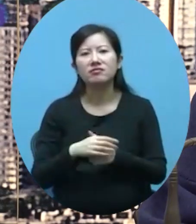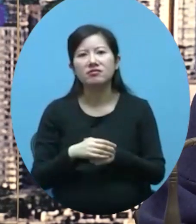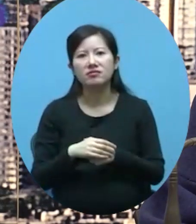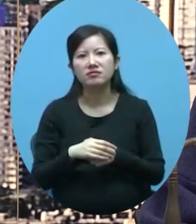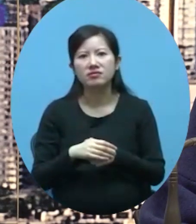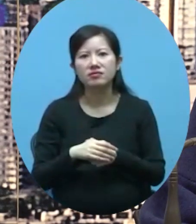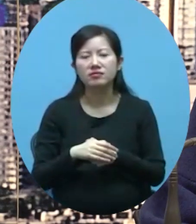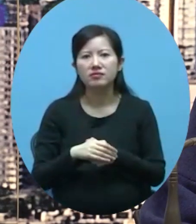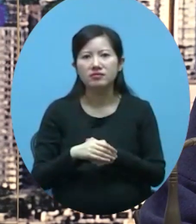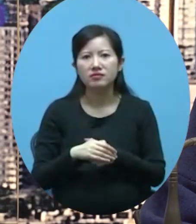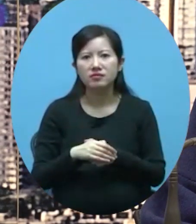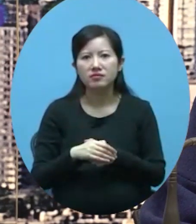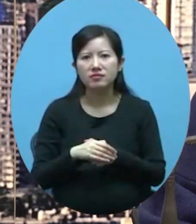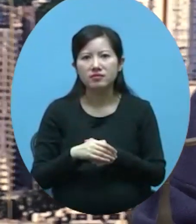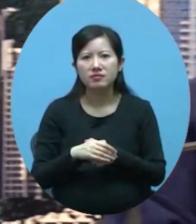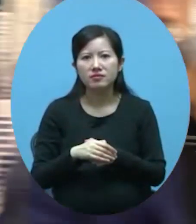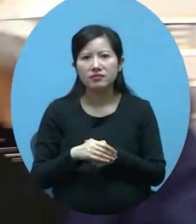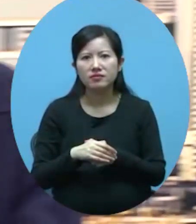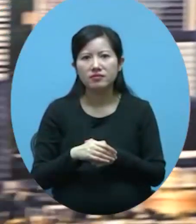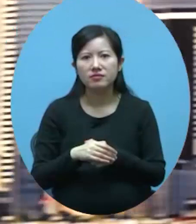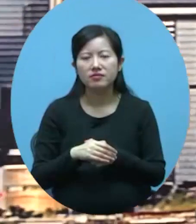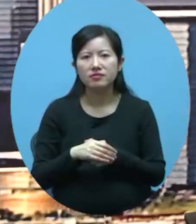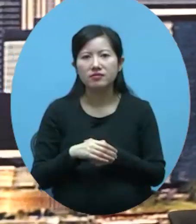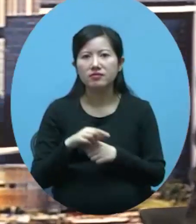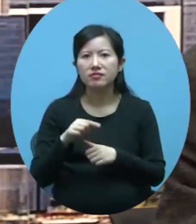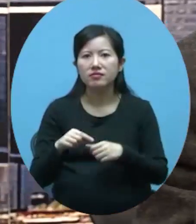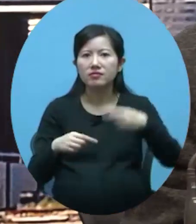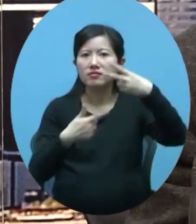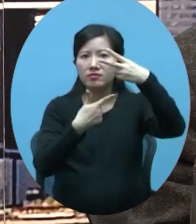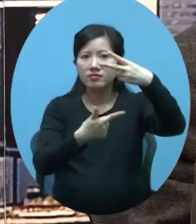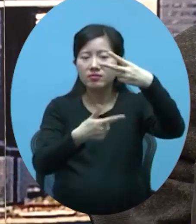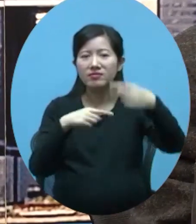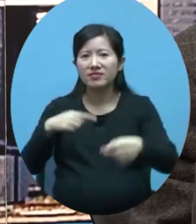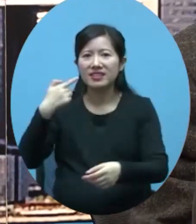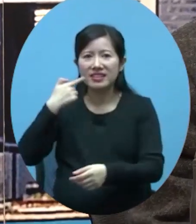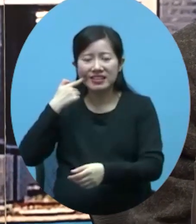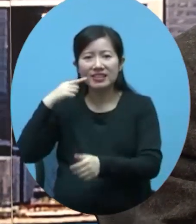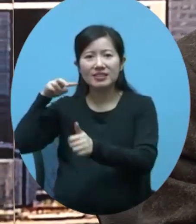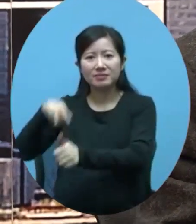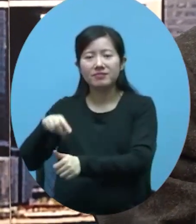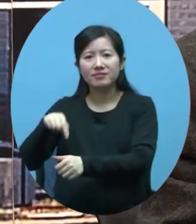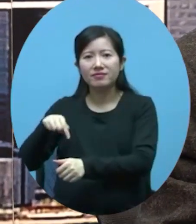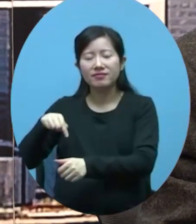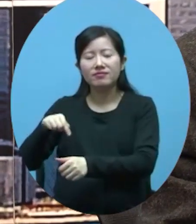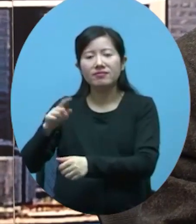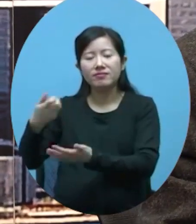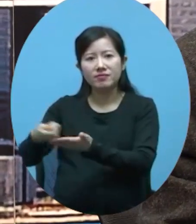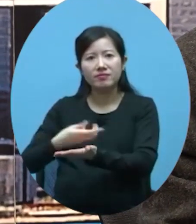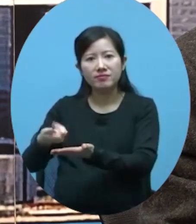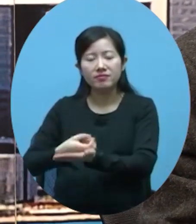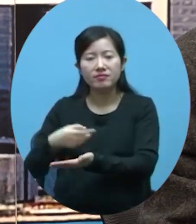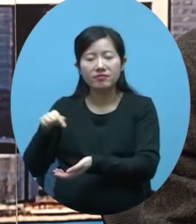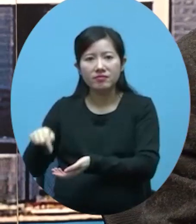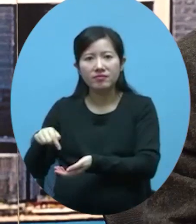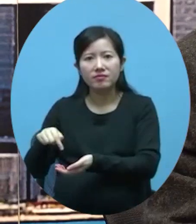那說回那個2月8日生效的強制檢疫制度那直到